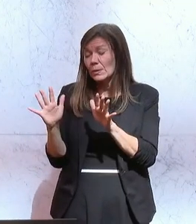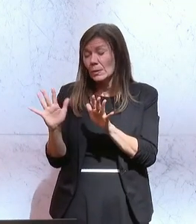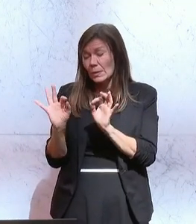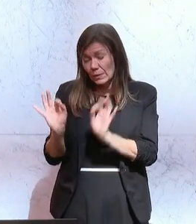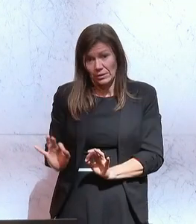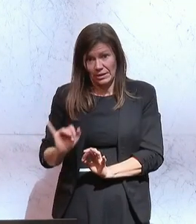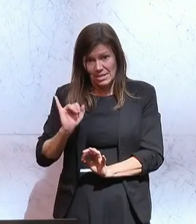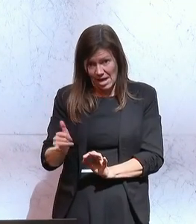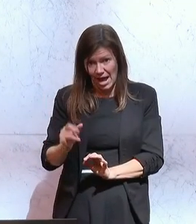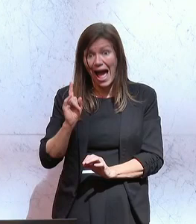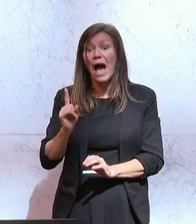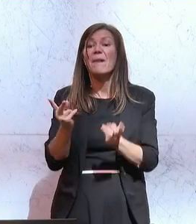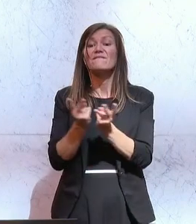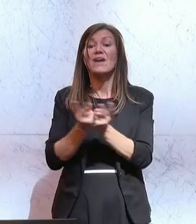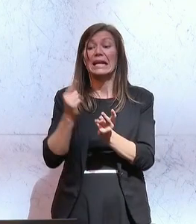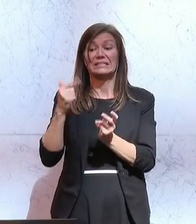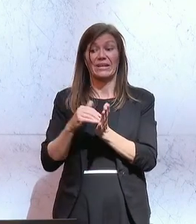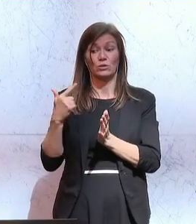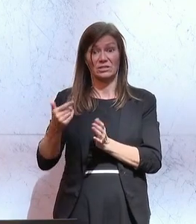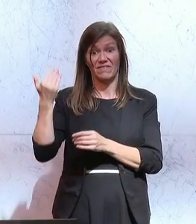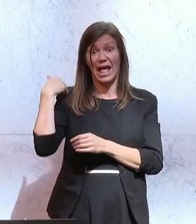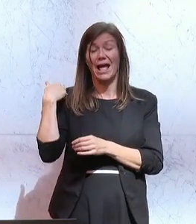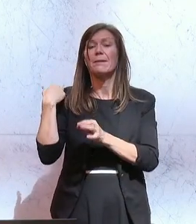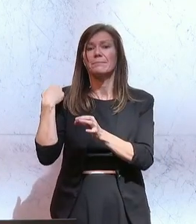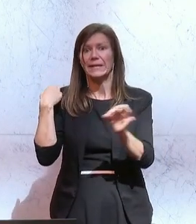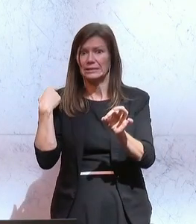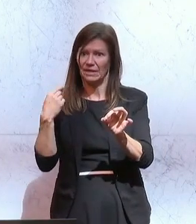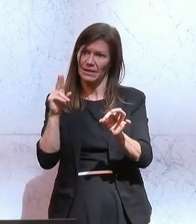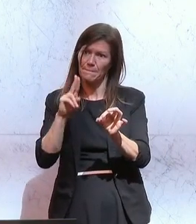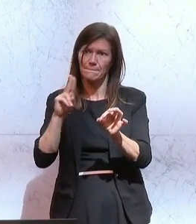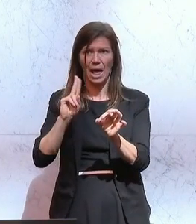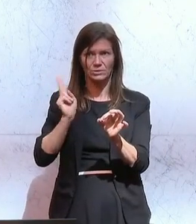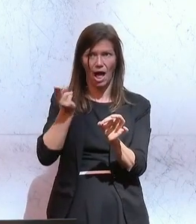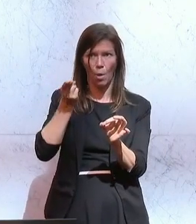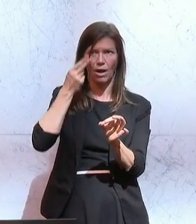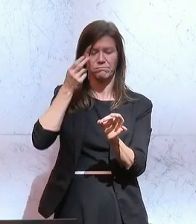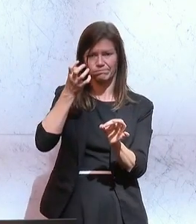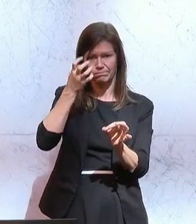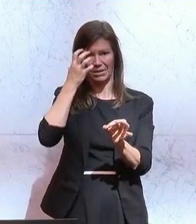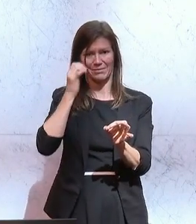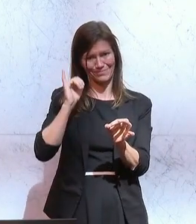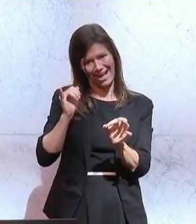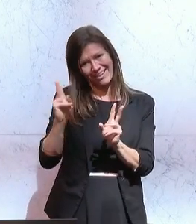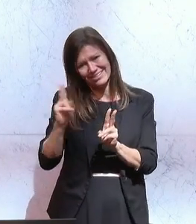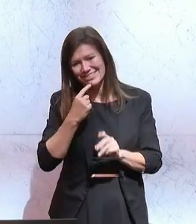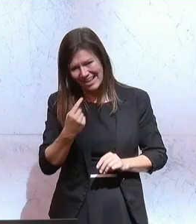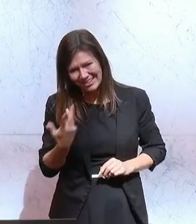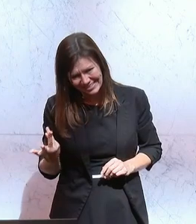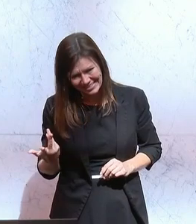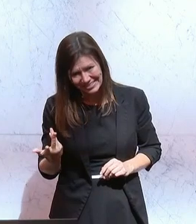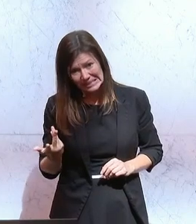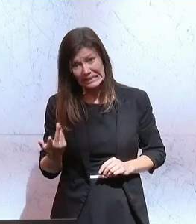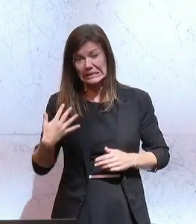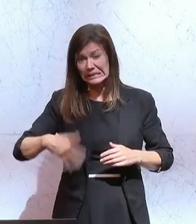sind gegenüber 2002 mit einem blauen Auge davongekommen, obwohl die Situation nach wie vor dramatisch ist. Und ich soll eines erwähnen,